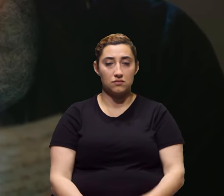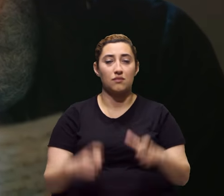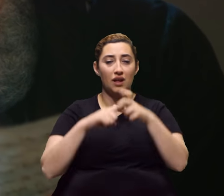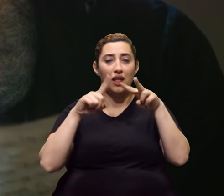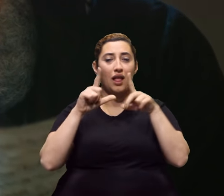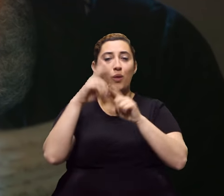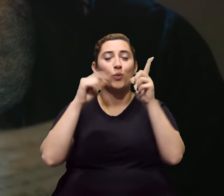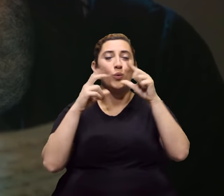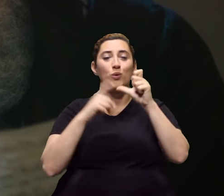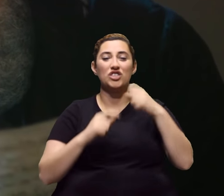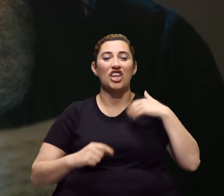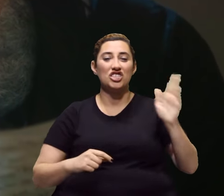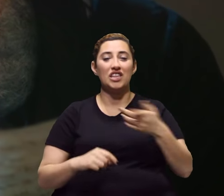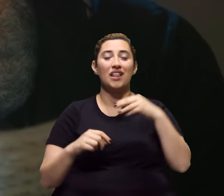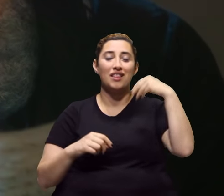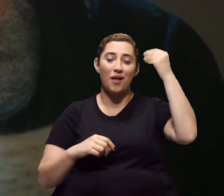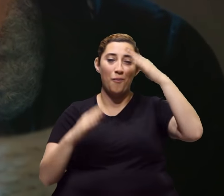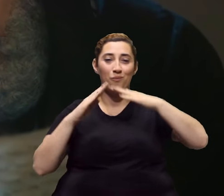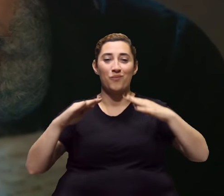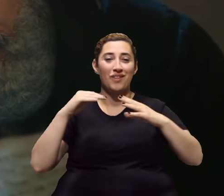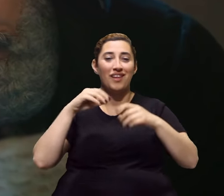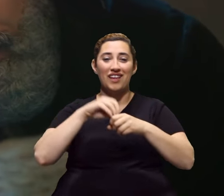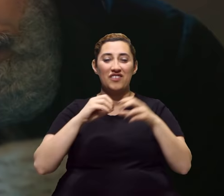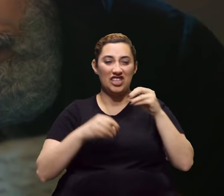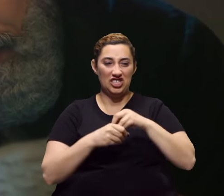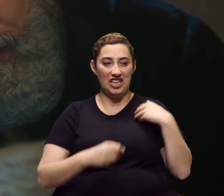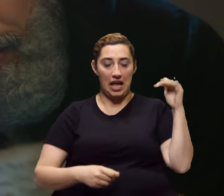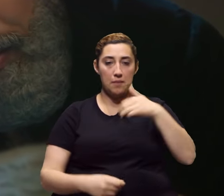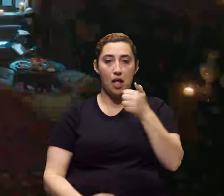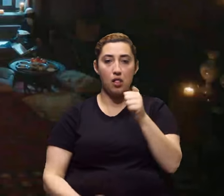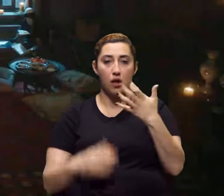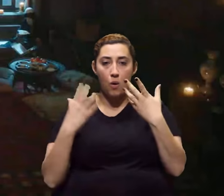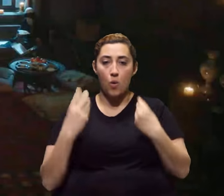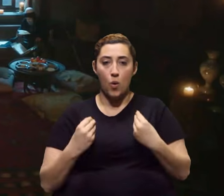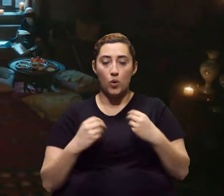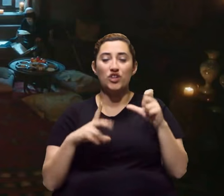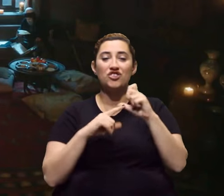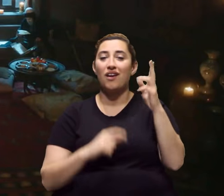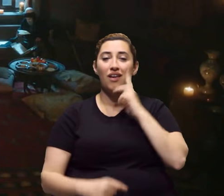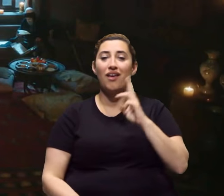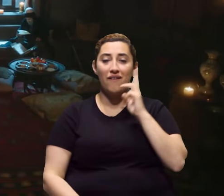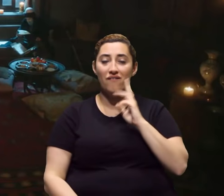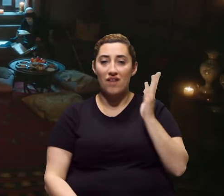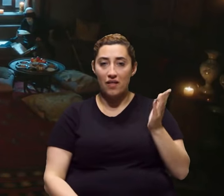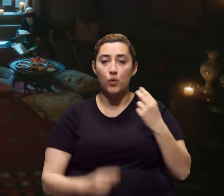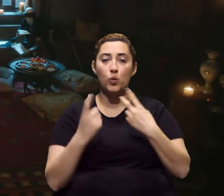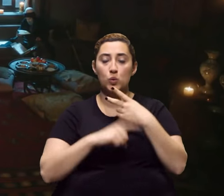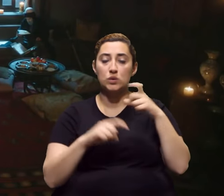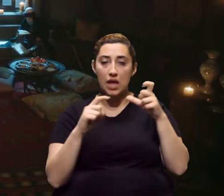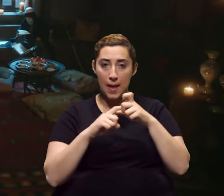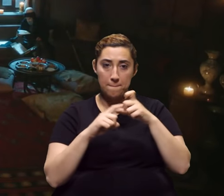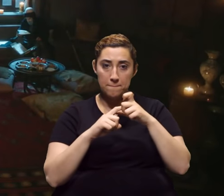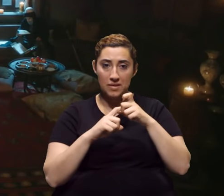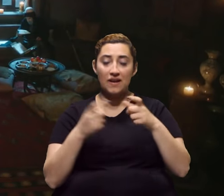Endülüs'ten çıkıp Tabduk Emre dergahına gelişim 6 ay olmuştur. Şeyh Efendi, Yunus